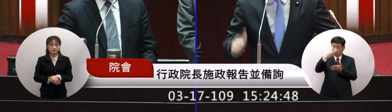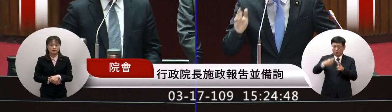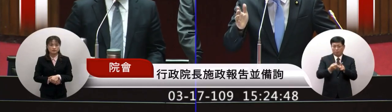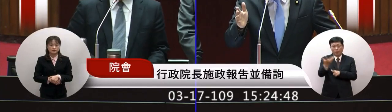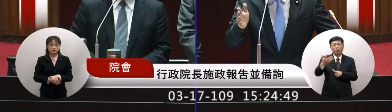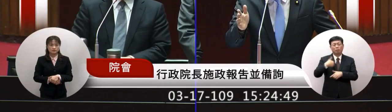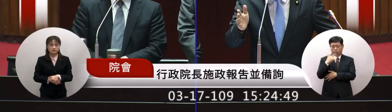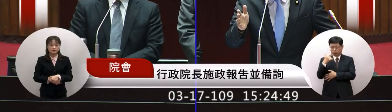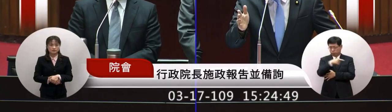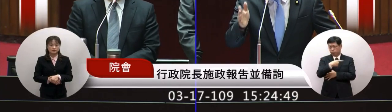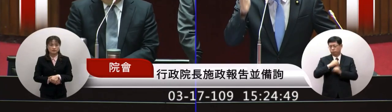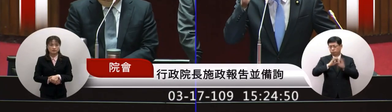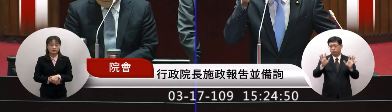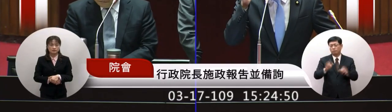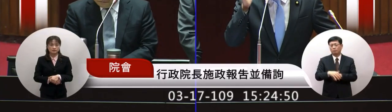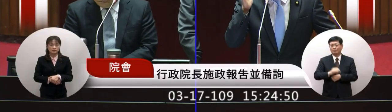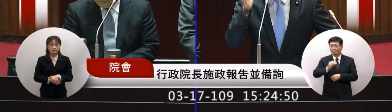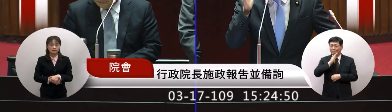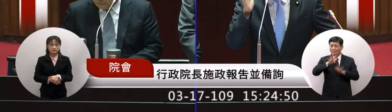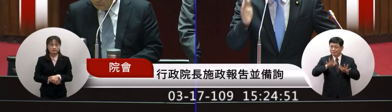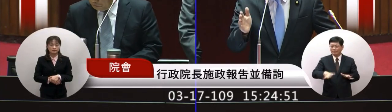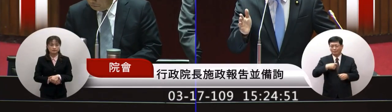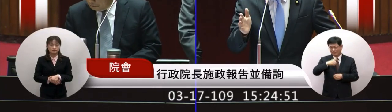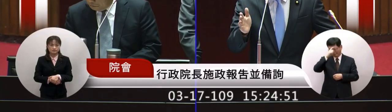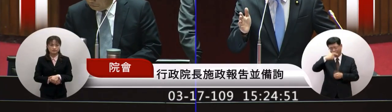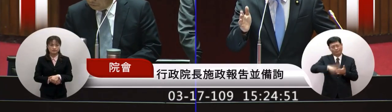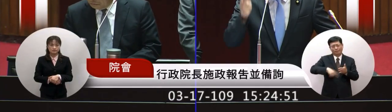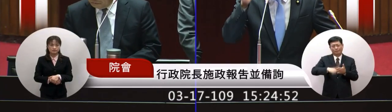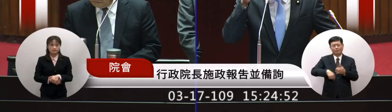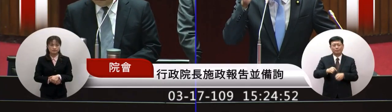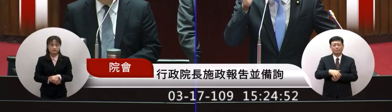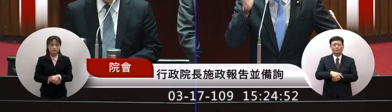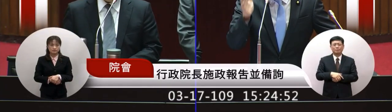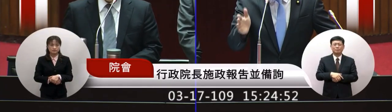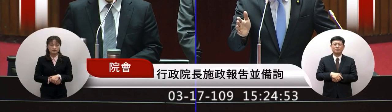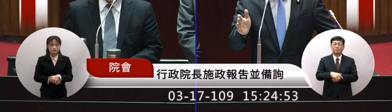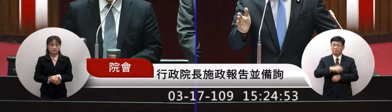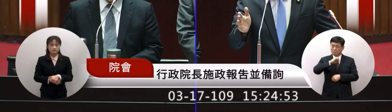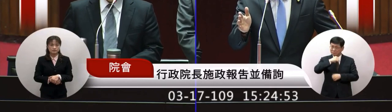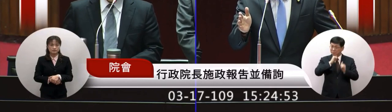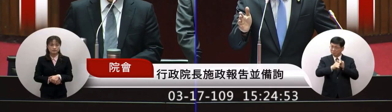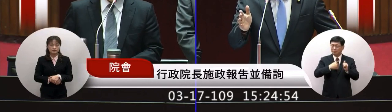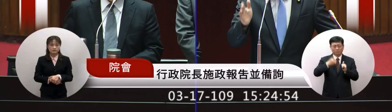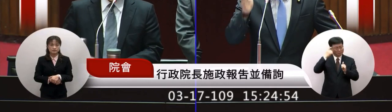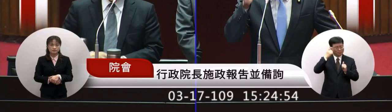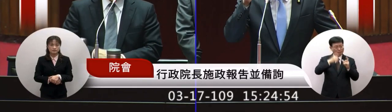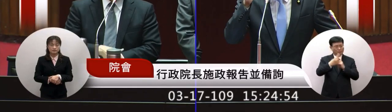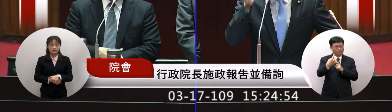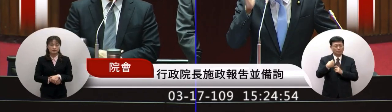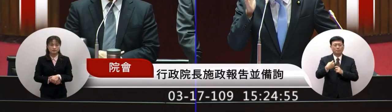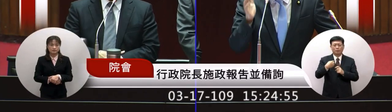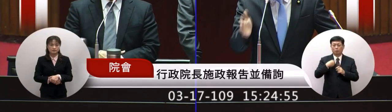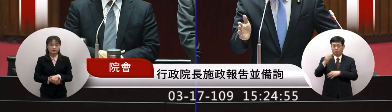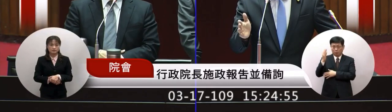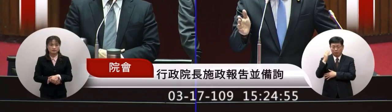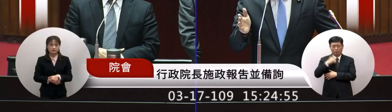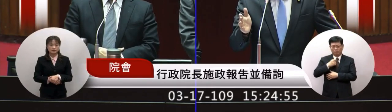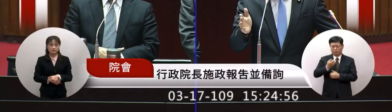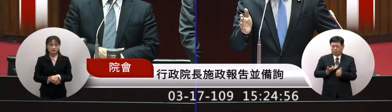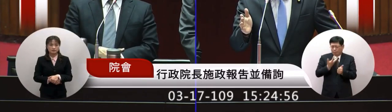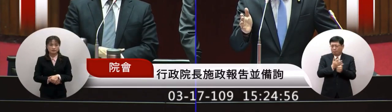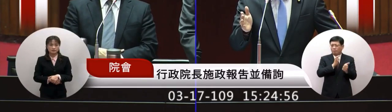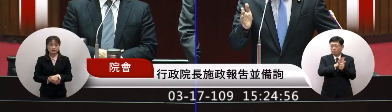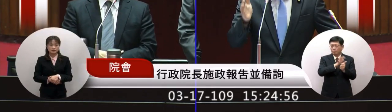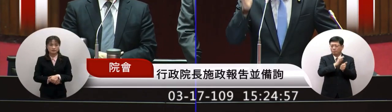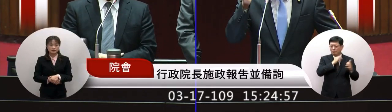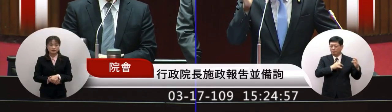公开，我等着你们公开。但是我这边的希望很简单，台湾人想回来，我们政府全力帮忙他们